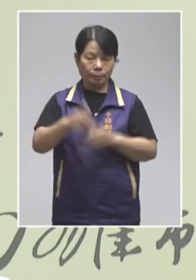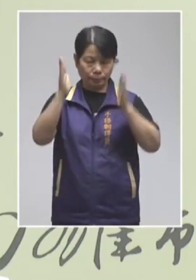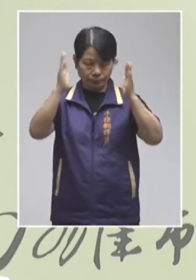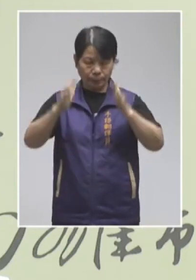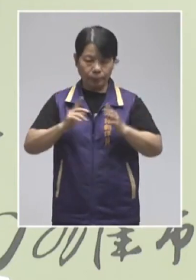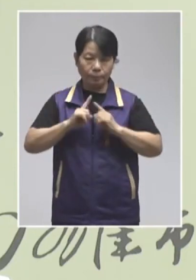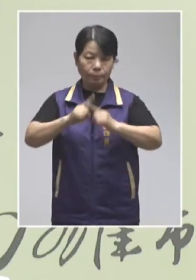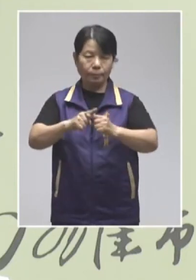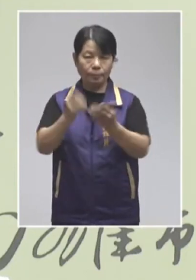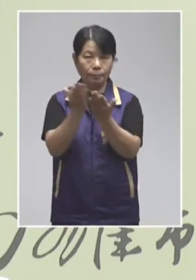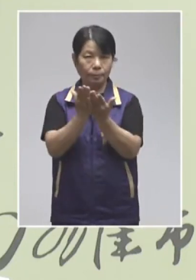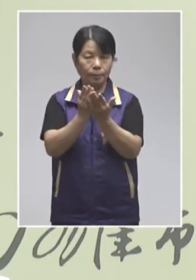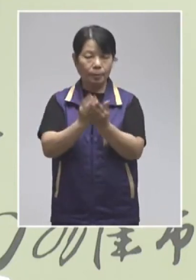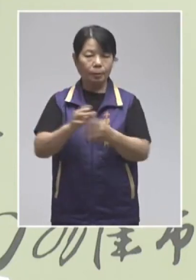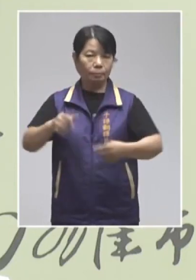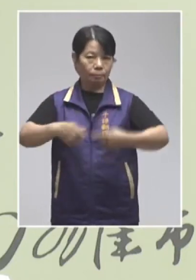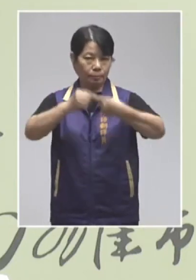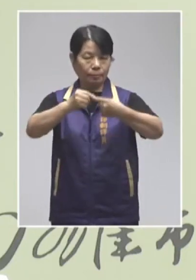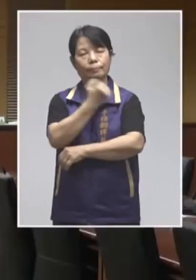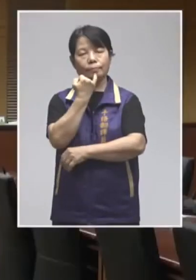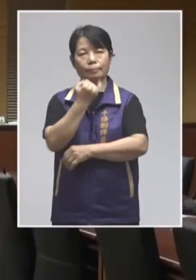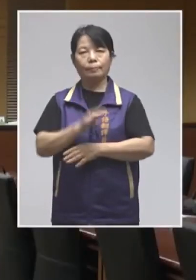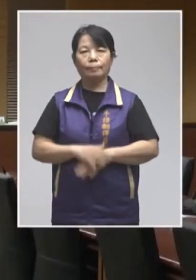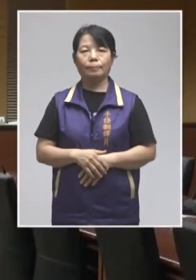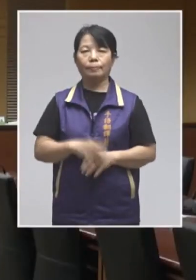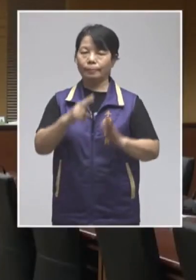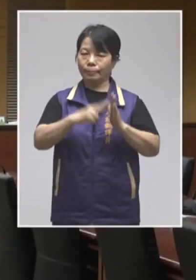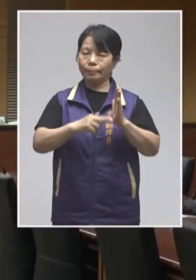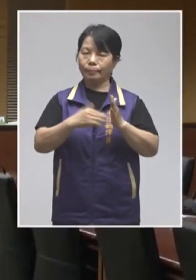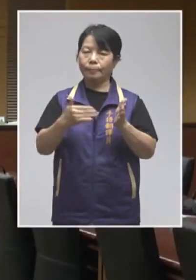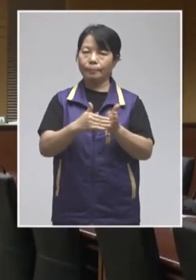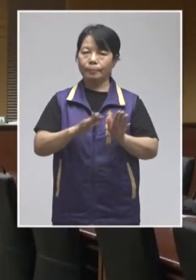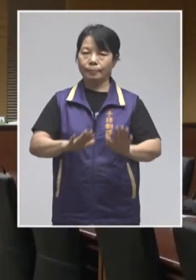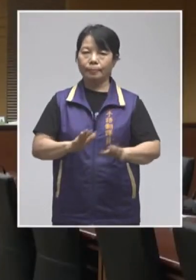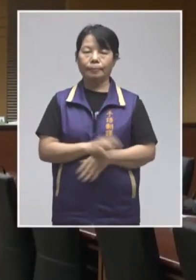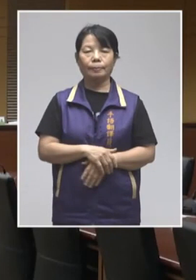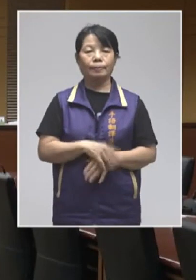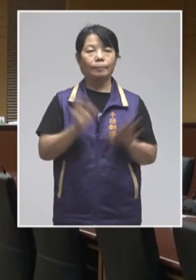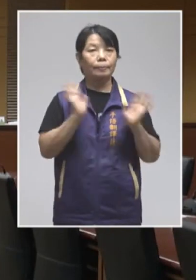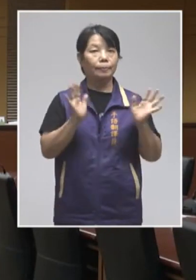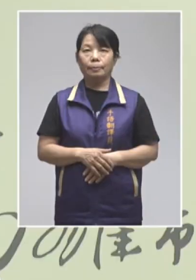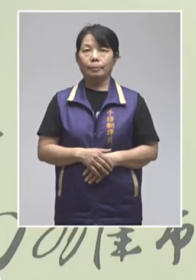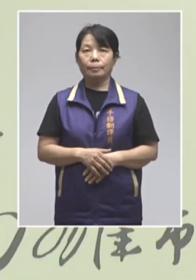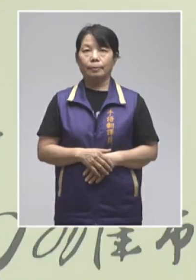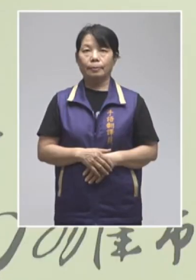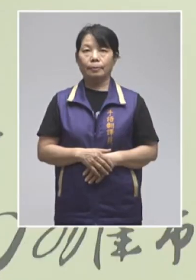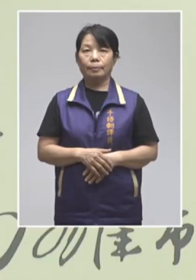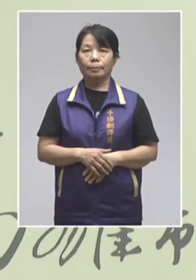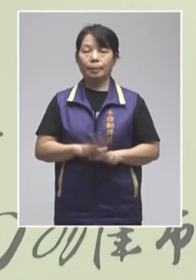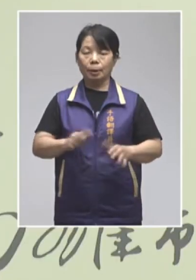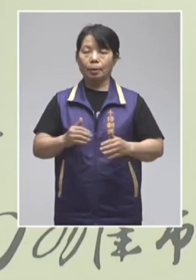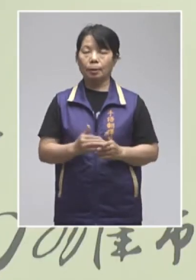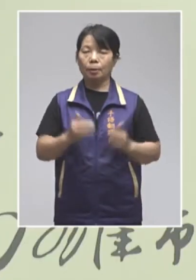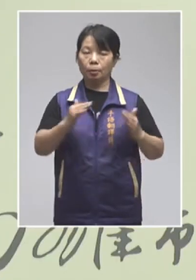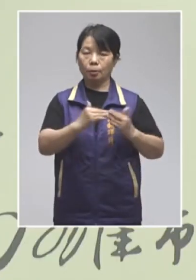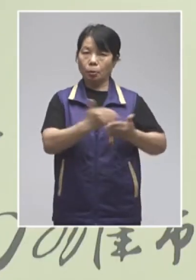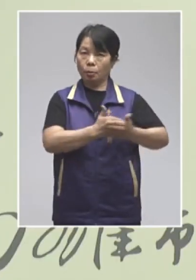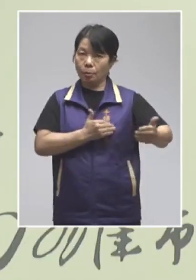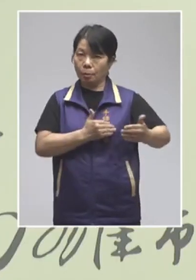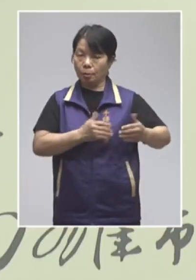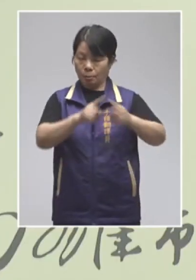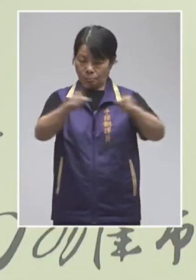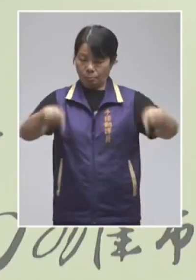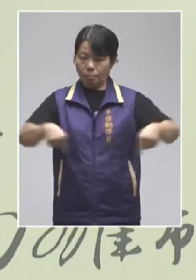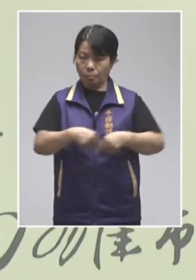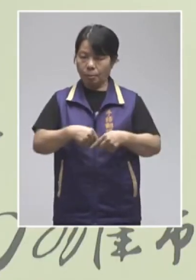之后，就是第一件事情就是要安排施打疫苗。 另外同样从23号起，民众只要线上填写高雄市确诊者自主回